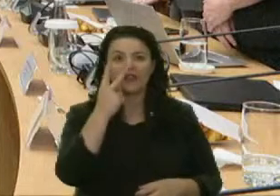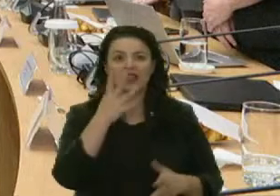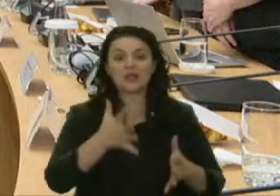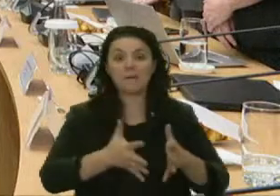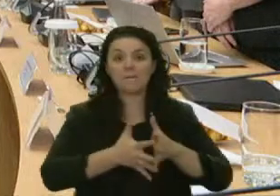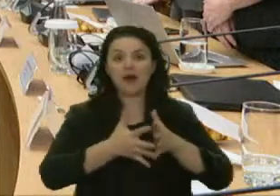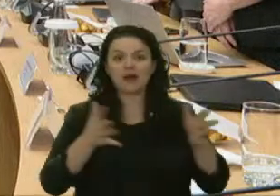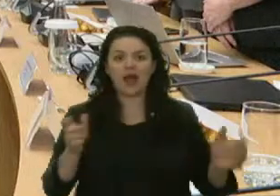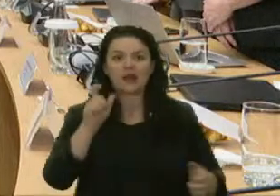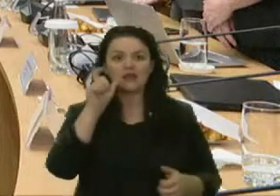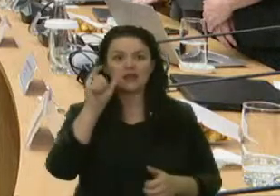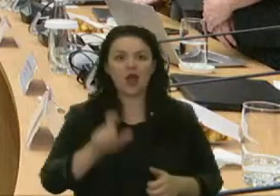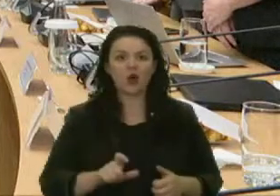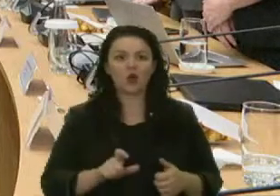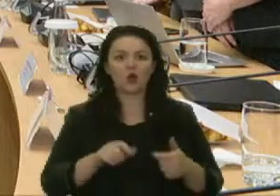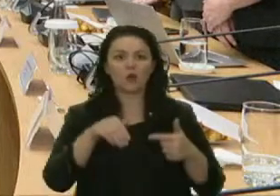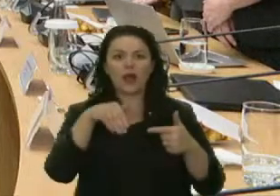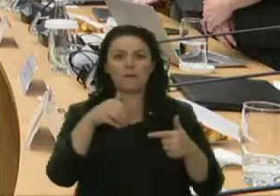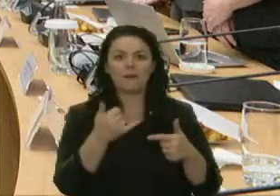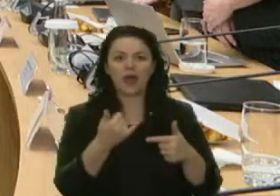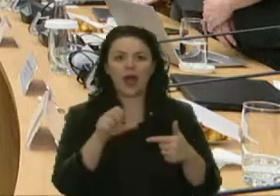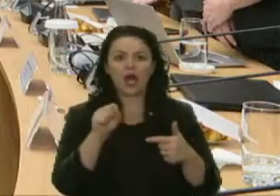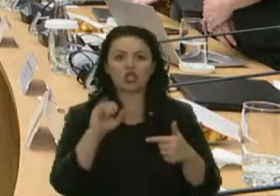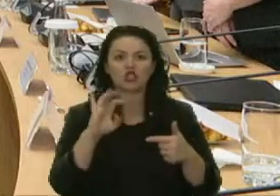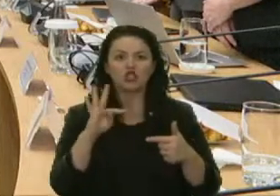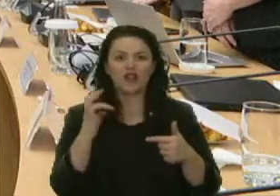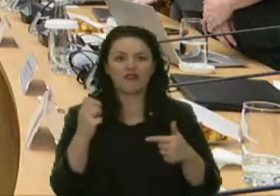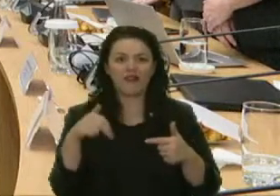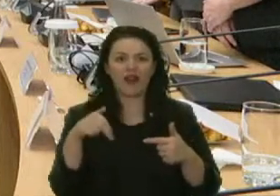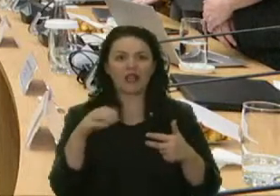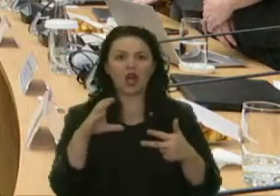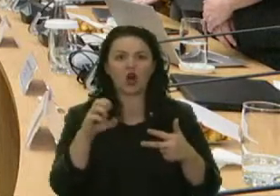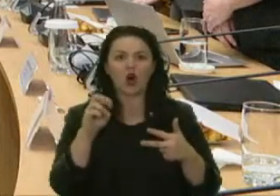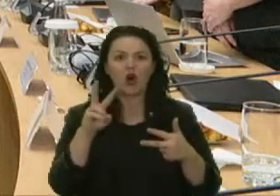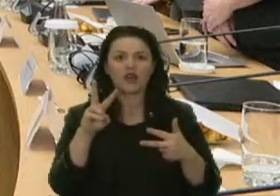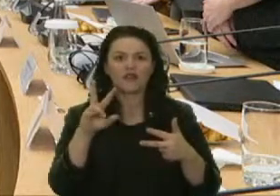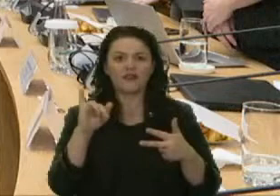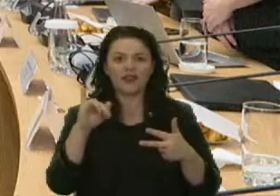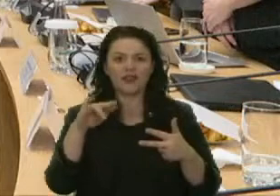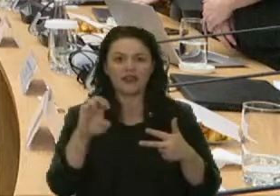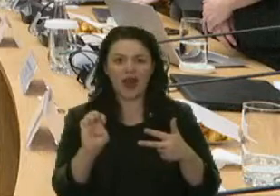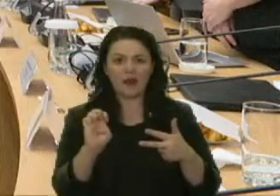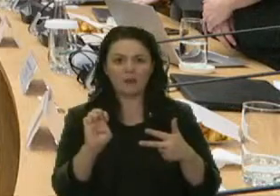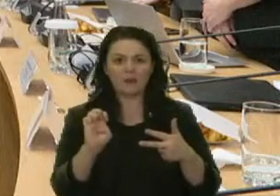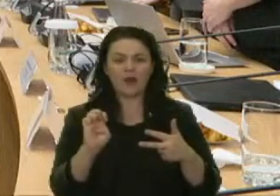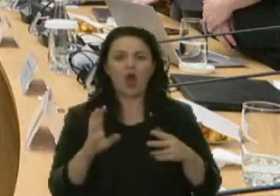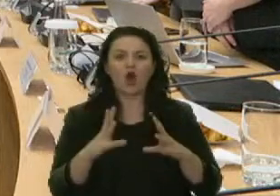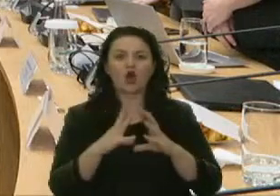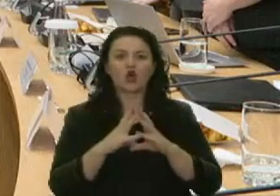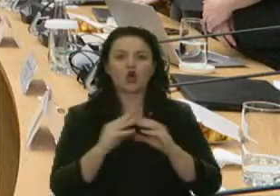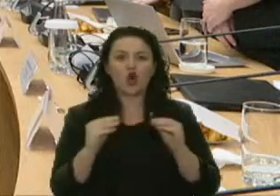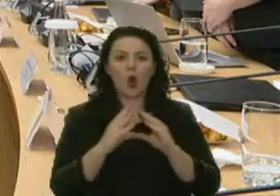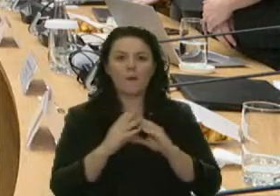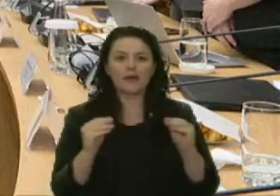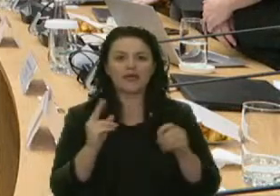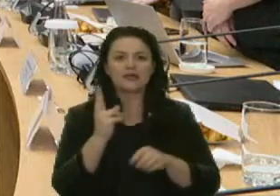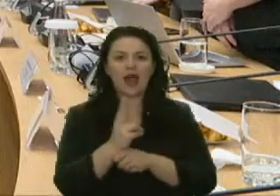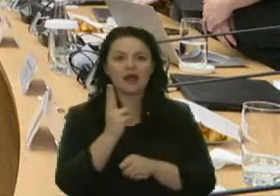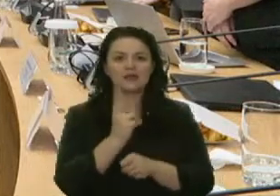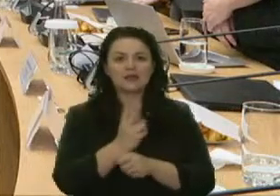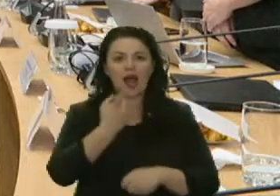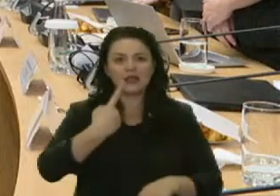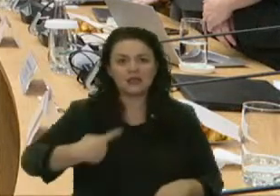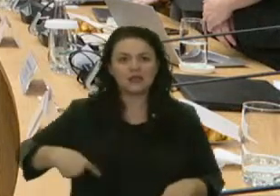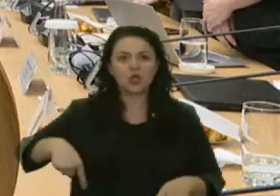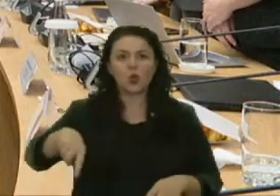Priviți mărețe umbre milai ș fan vb